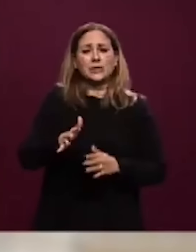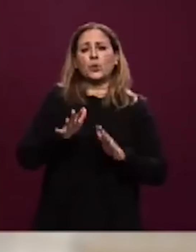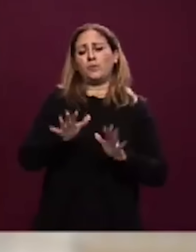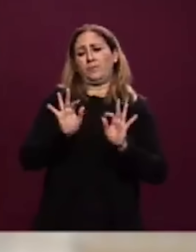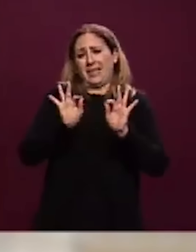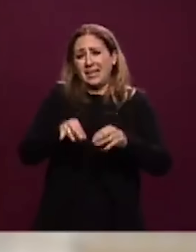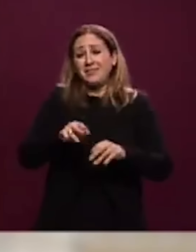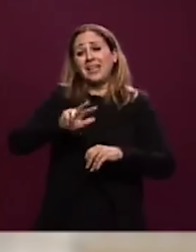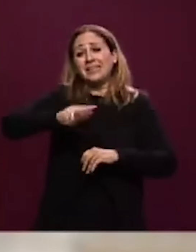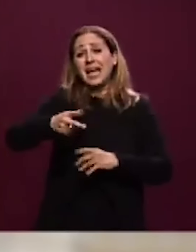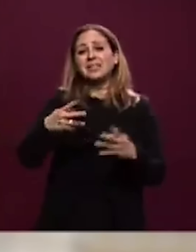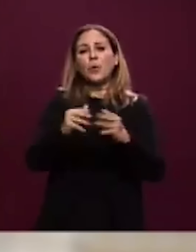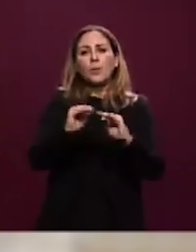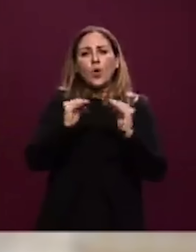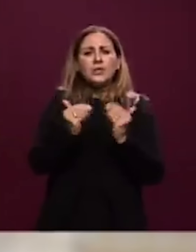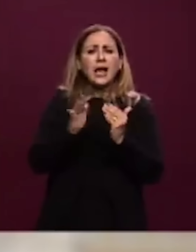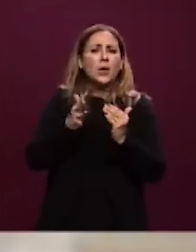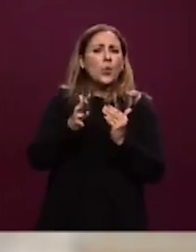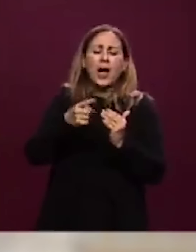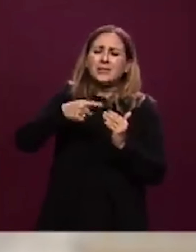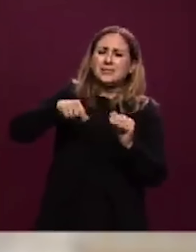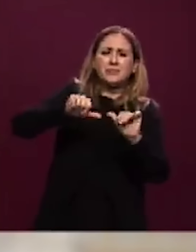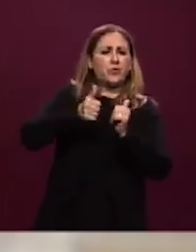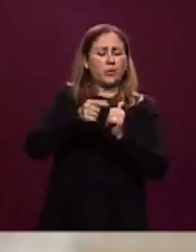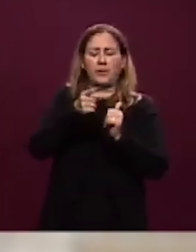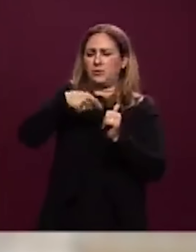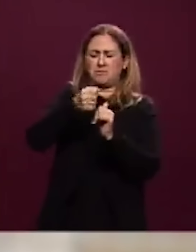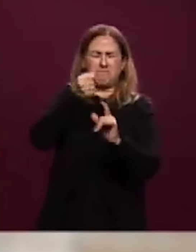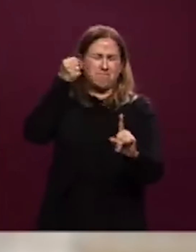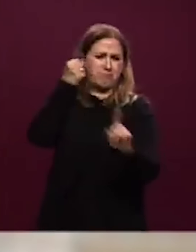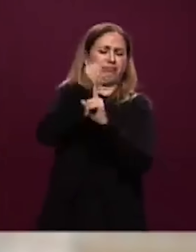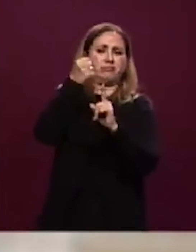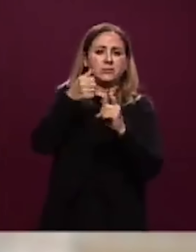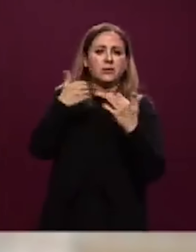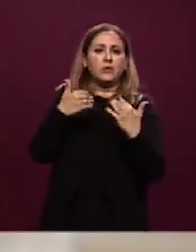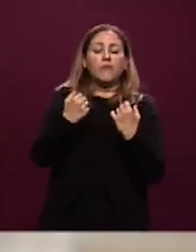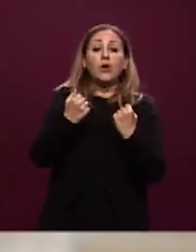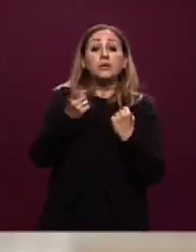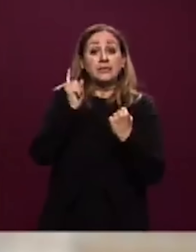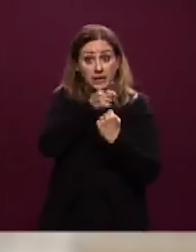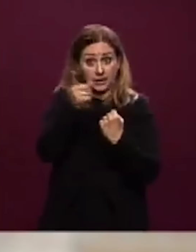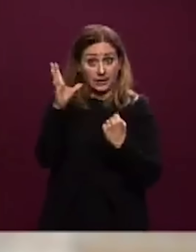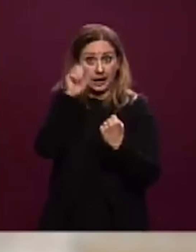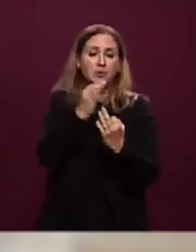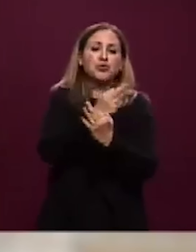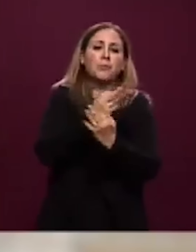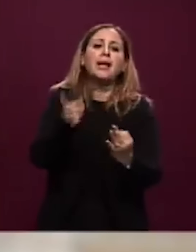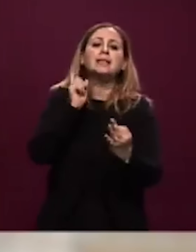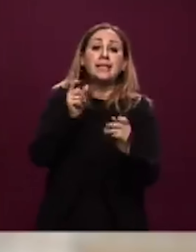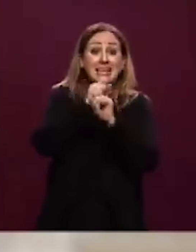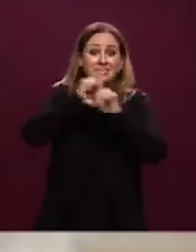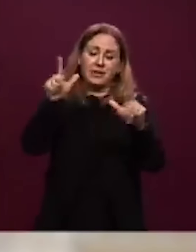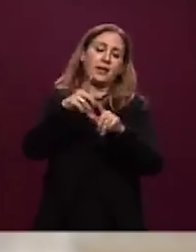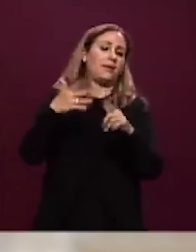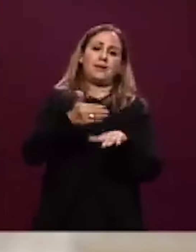stiamo andando a schiantare. Se ce ne rendiamo conto bene, altrimenti quando apriamo gli occhi è già troppo tardi.